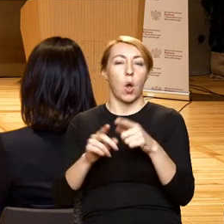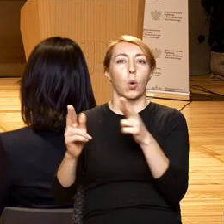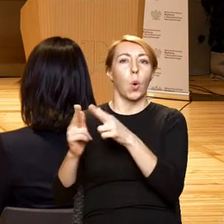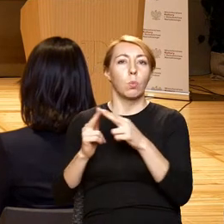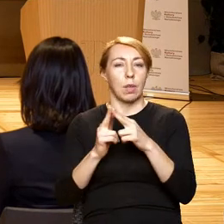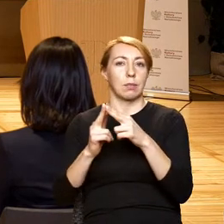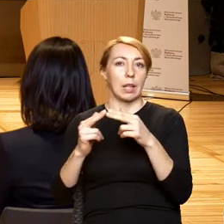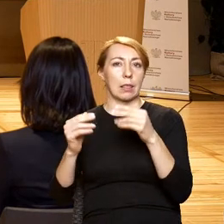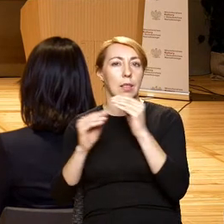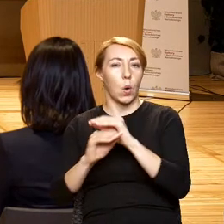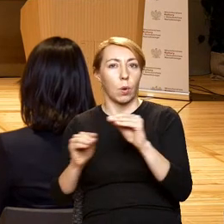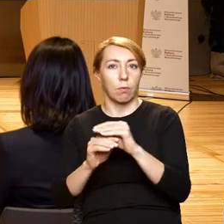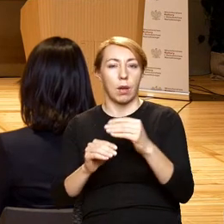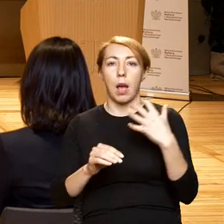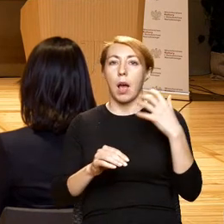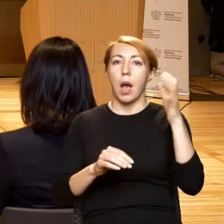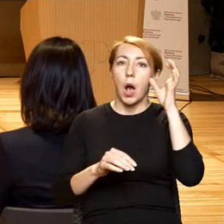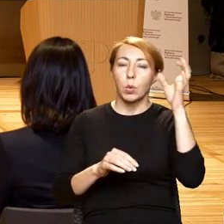Autor monografii dotyczącej